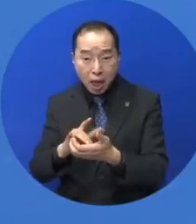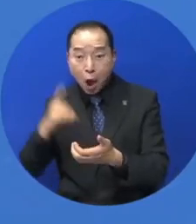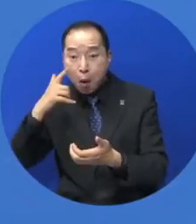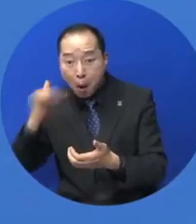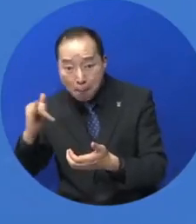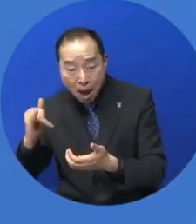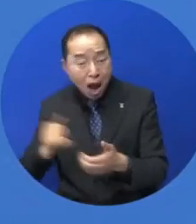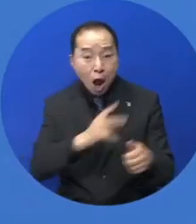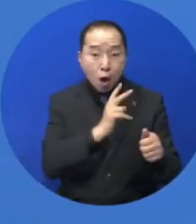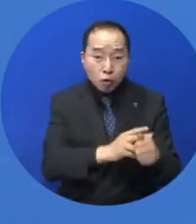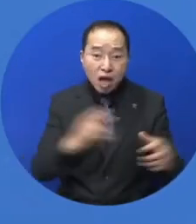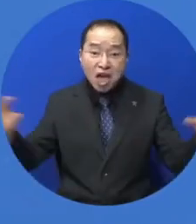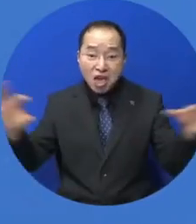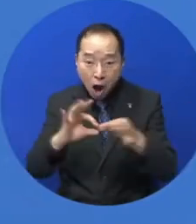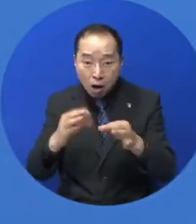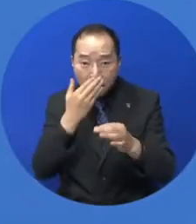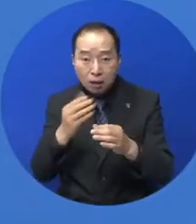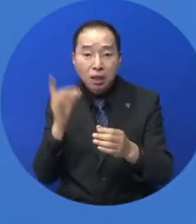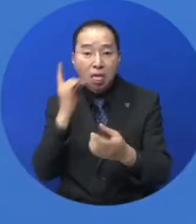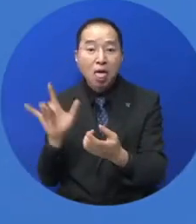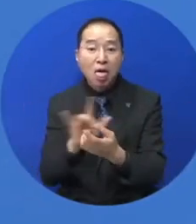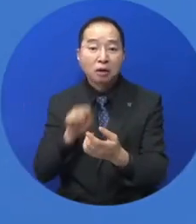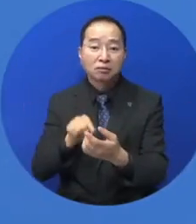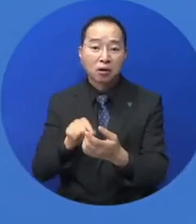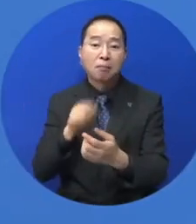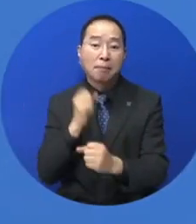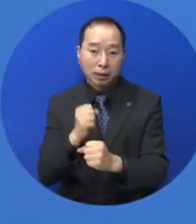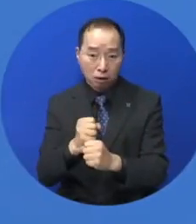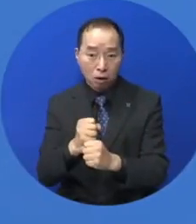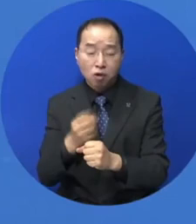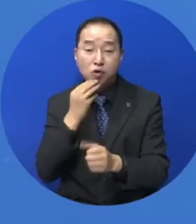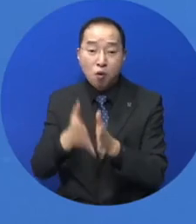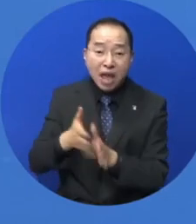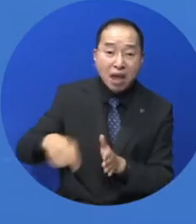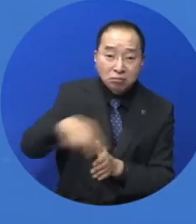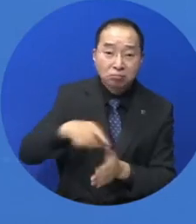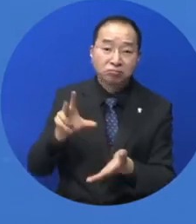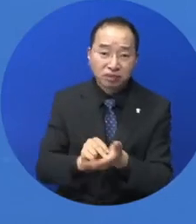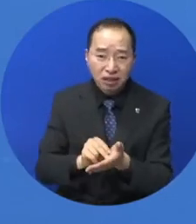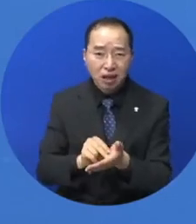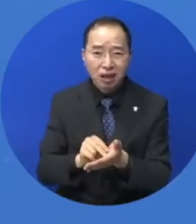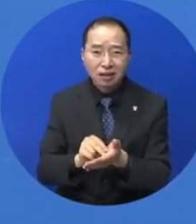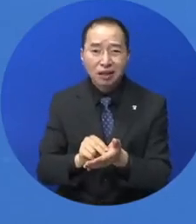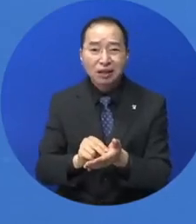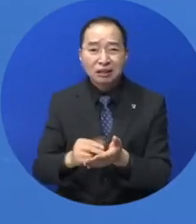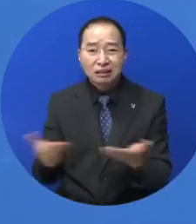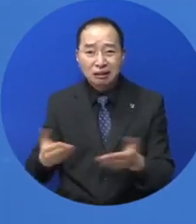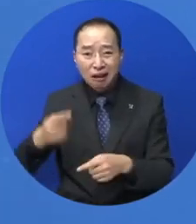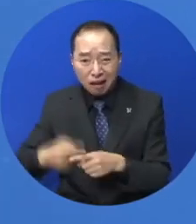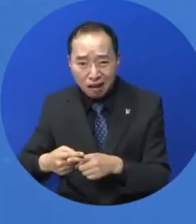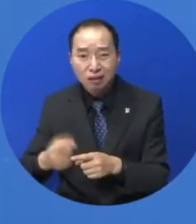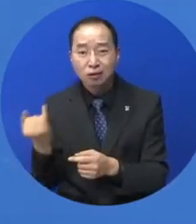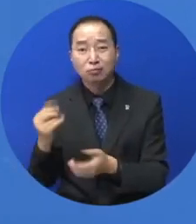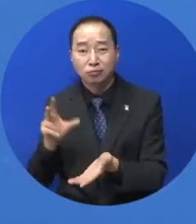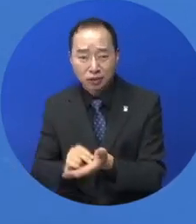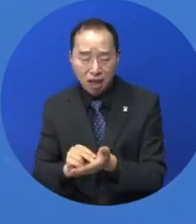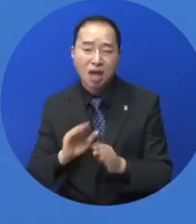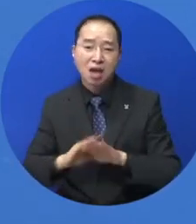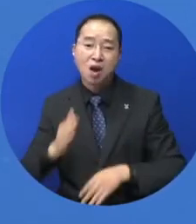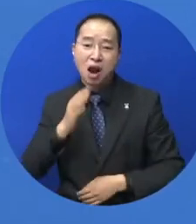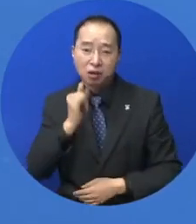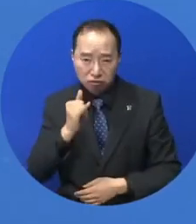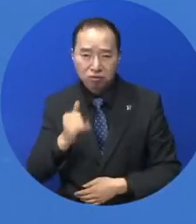것이 앞으로 서울의 이런 돌봄 문제, 경력 단절 여성들의 문제 이런 것들을 해결할 수